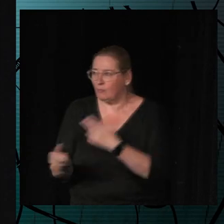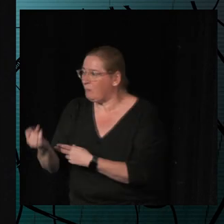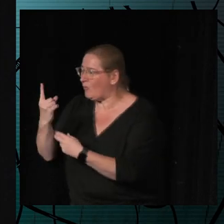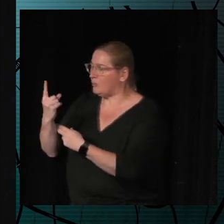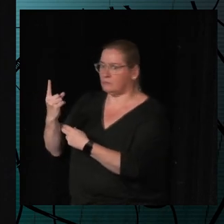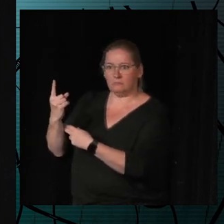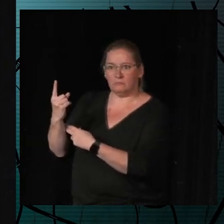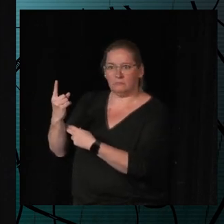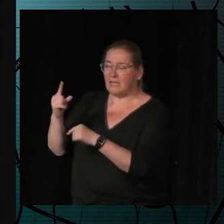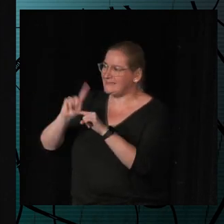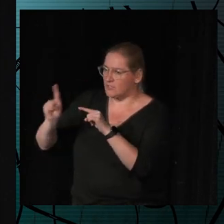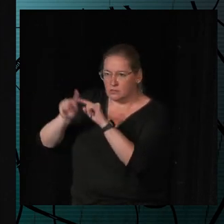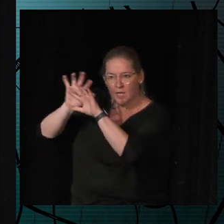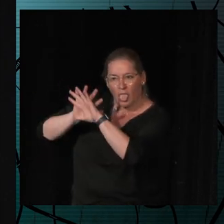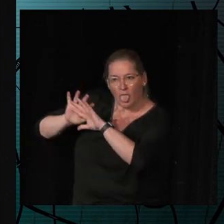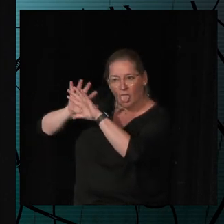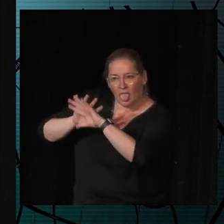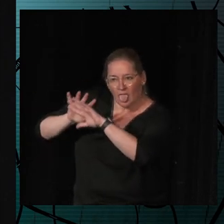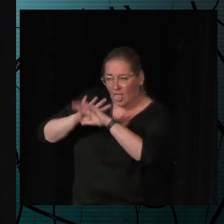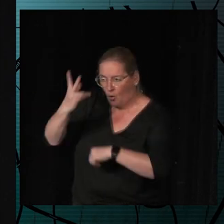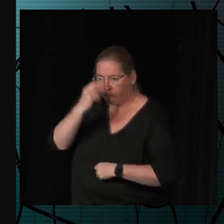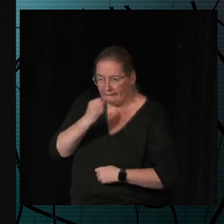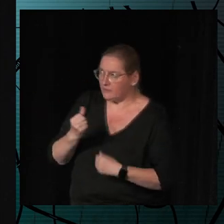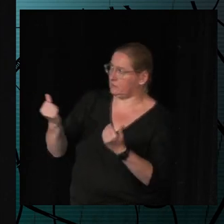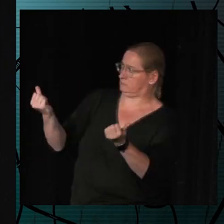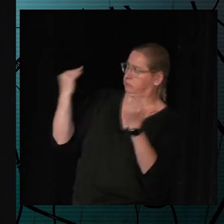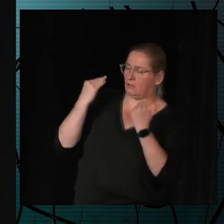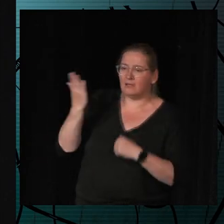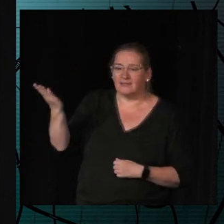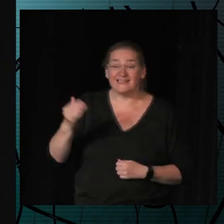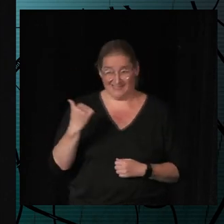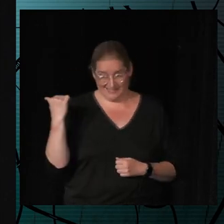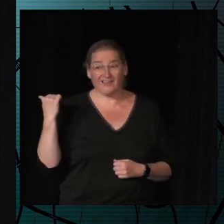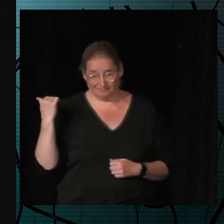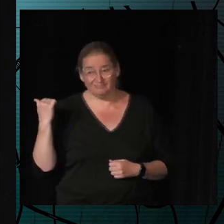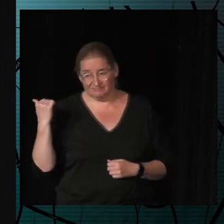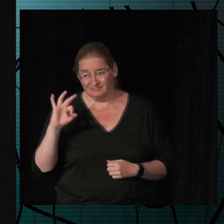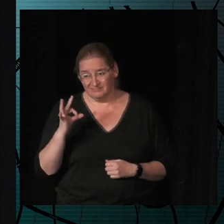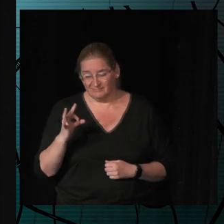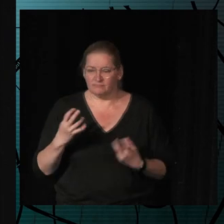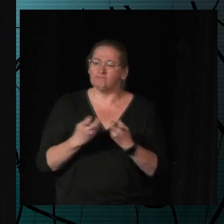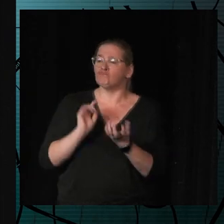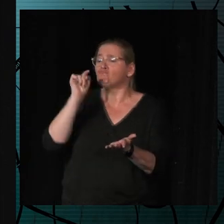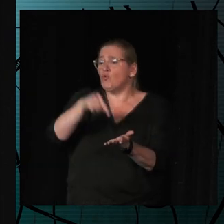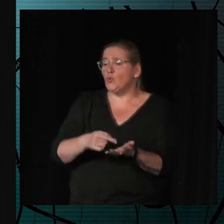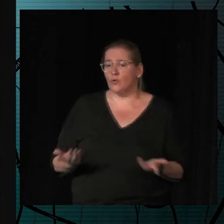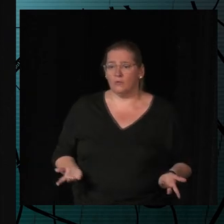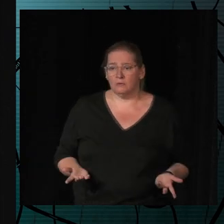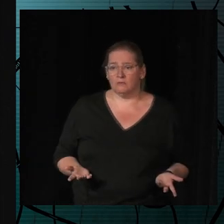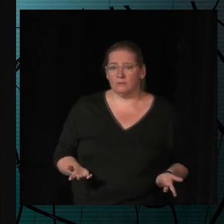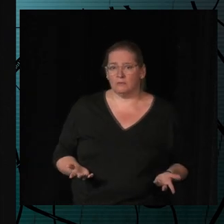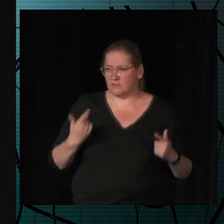connaît très bien et le jeu sait très bien la N 2 utiliser cette fibre là dire on prend des lieux qui sont